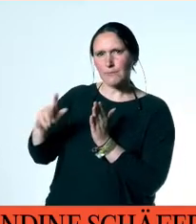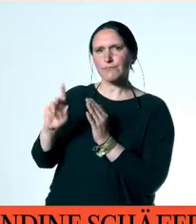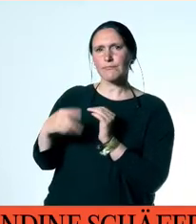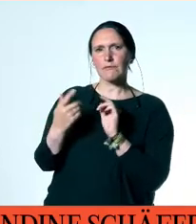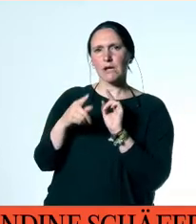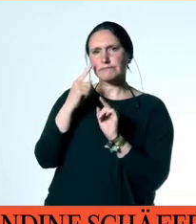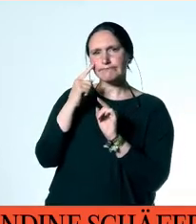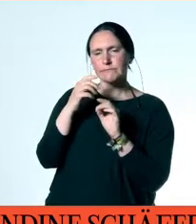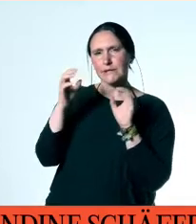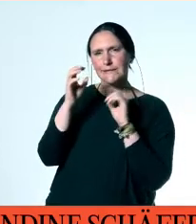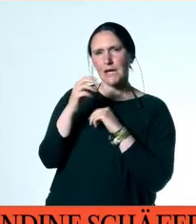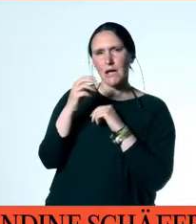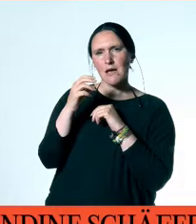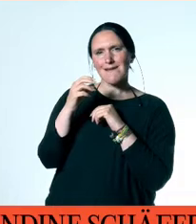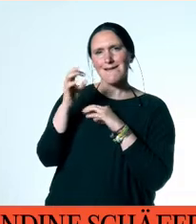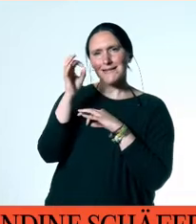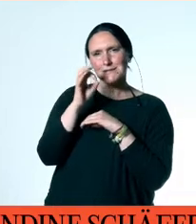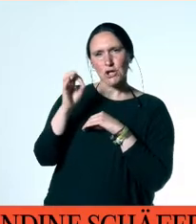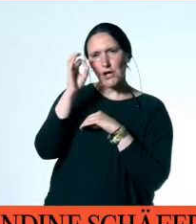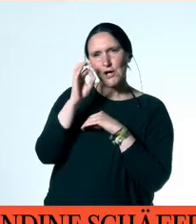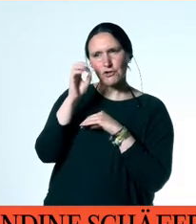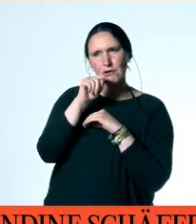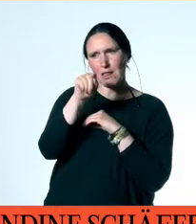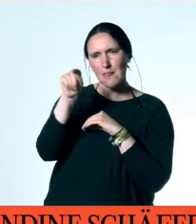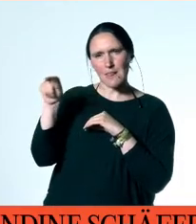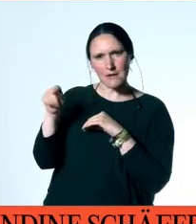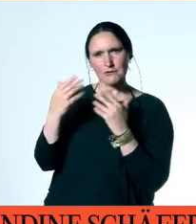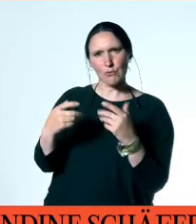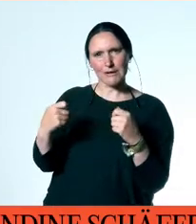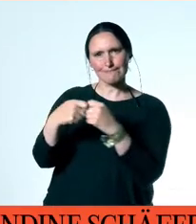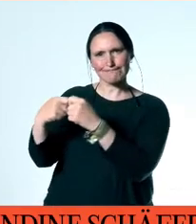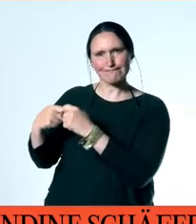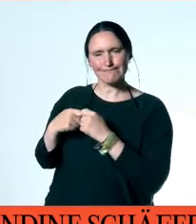Wir versuchen ja gemeinsam Antworten zu finden, Wege zu gehen.